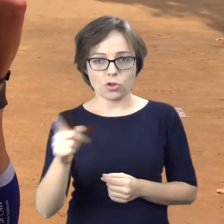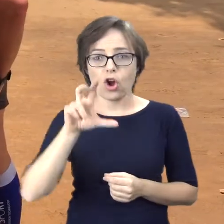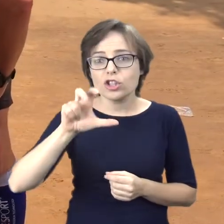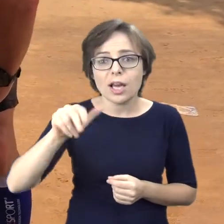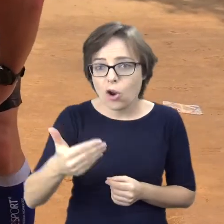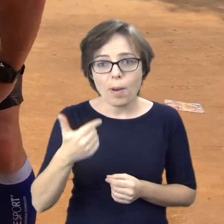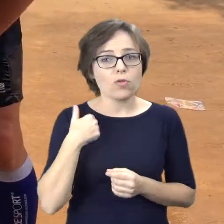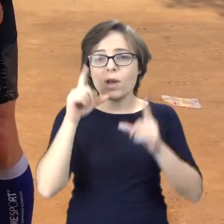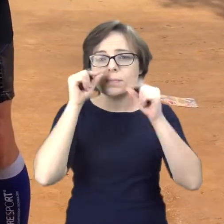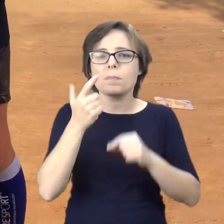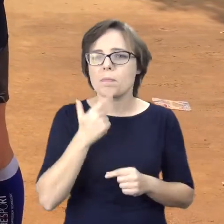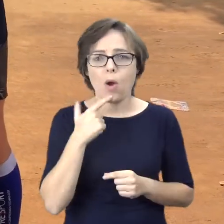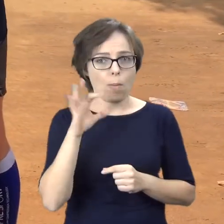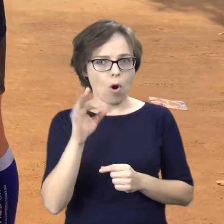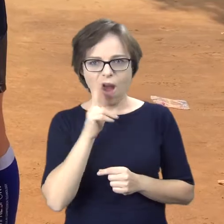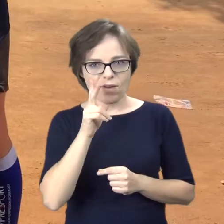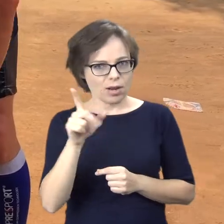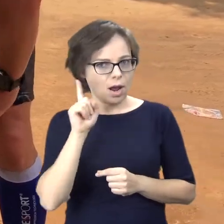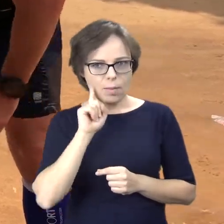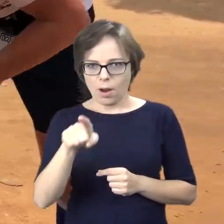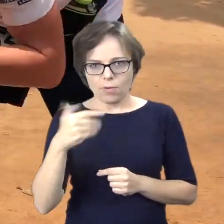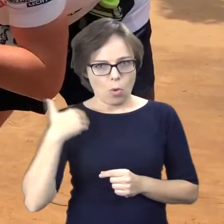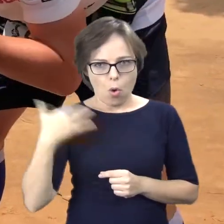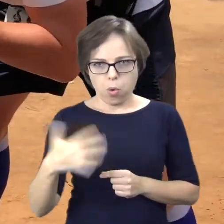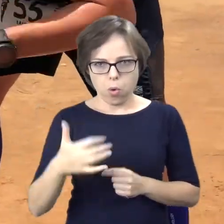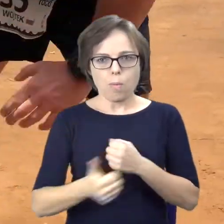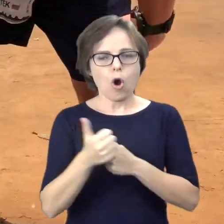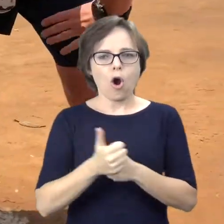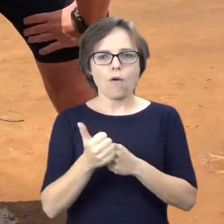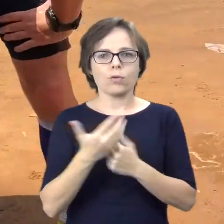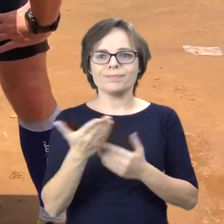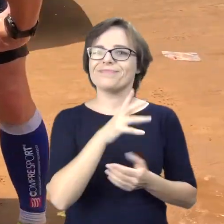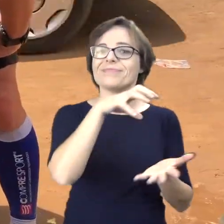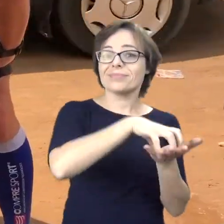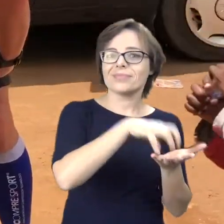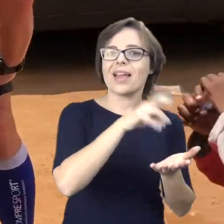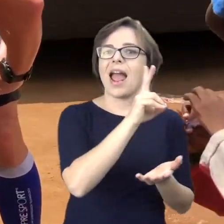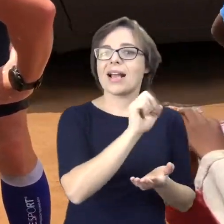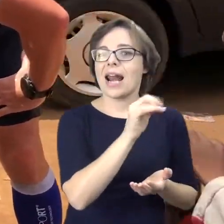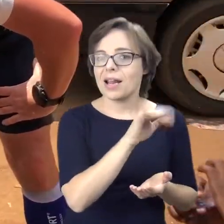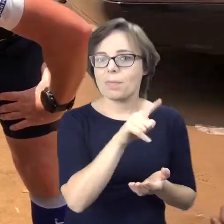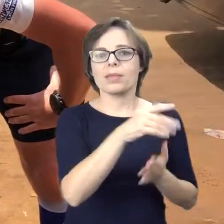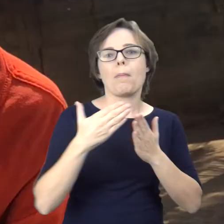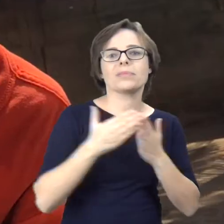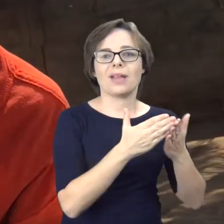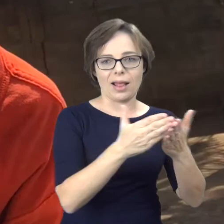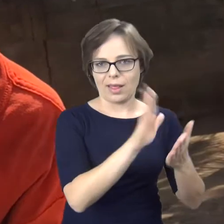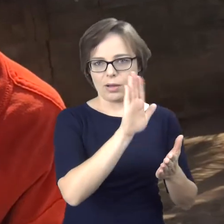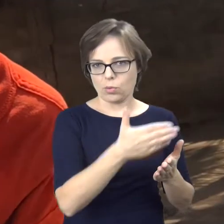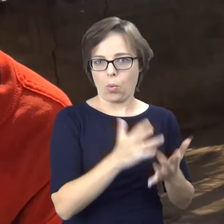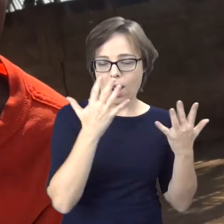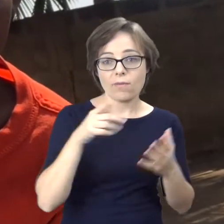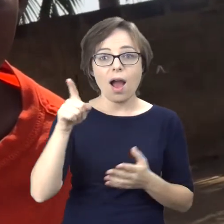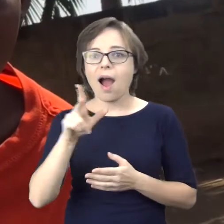ogóle niedospany, bo Afryka to był mega hardcore ze względu na logistykę, bo o ile na Karaibach przemieszczaliśmy się statkiem, tak w Afryce wszystko